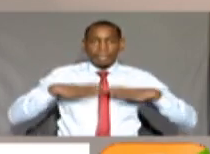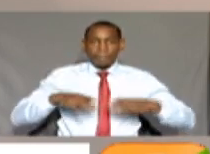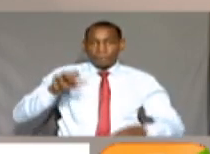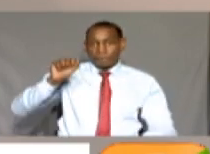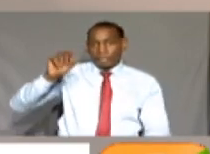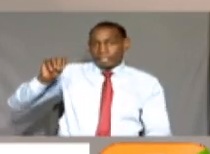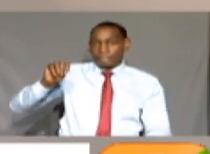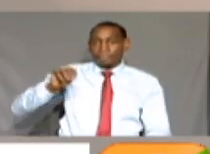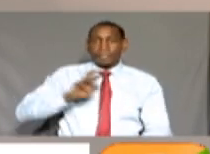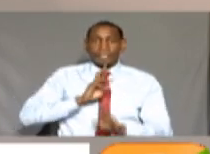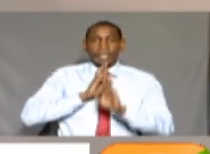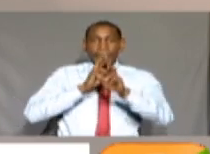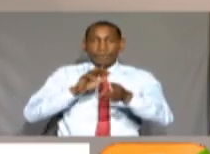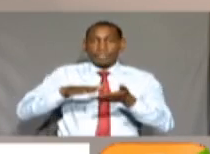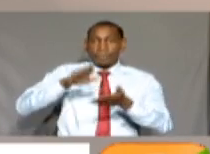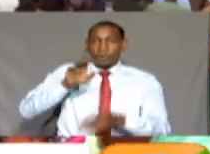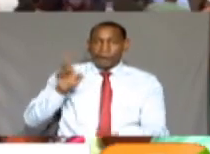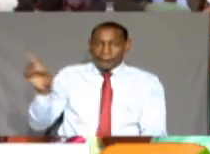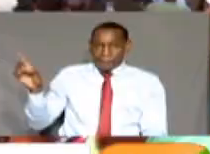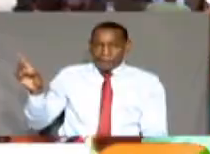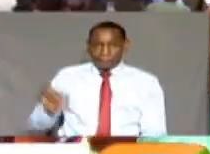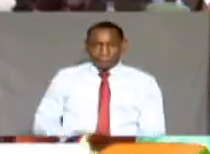Gituku ana mengi zaidi.